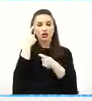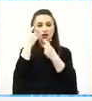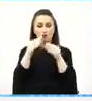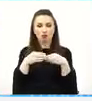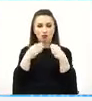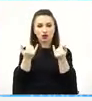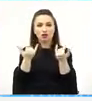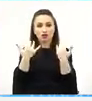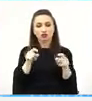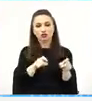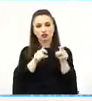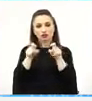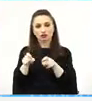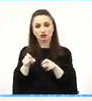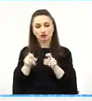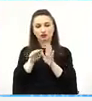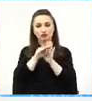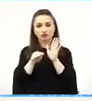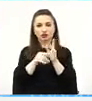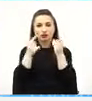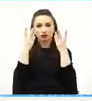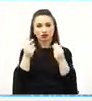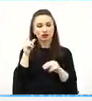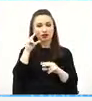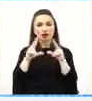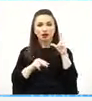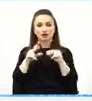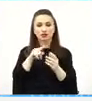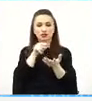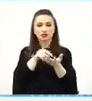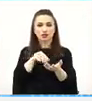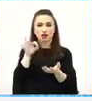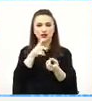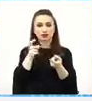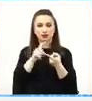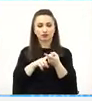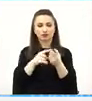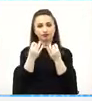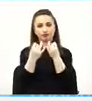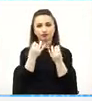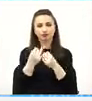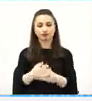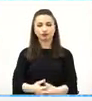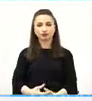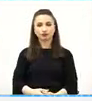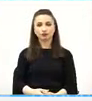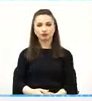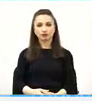ინფორმაციის სახით, ახლა შეგვიძლია გადავიდეთ დღის ეს რიგით გათვალისწინებულ საკითხების განხილვას.